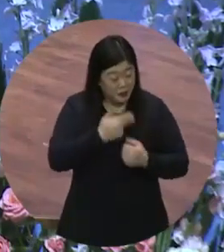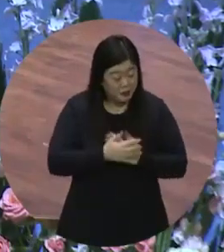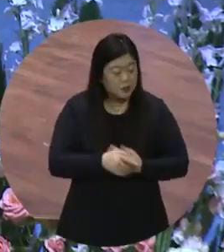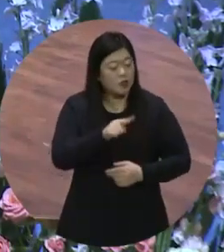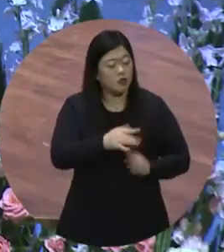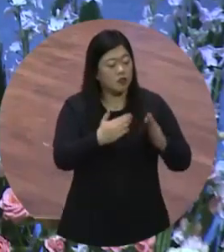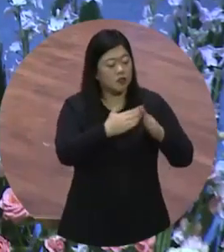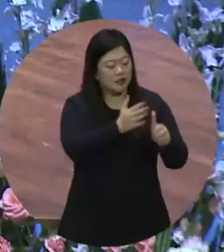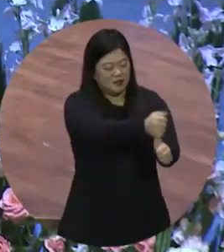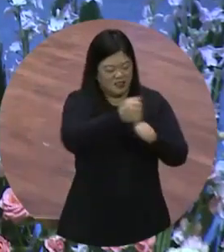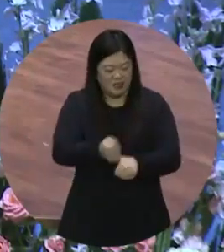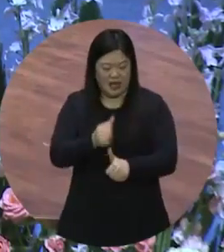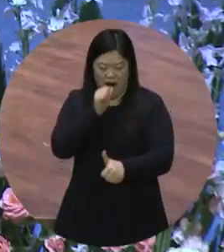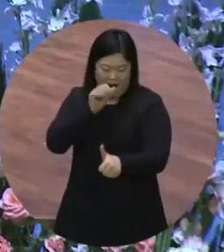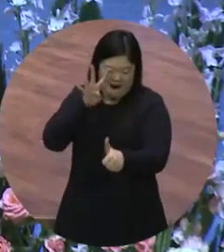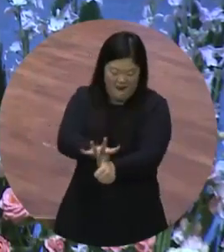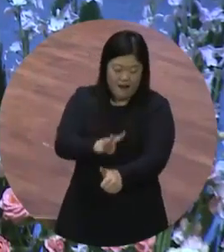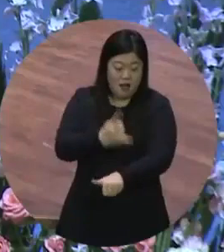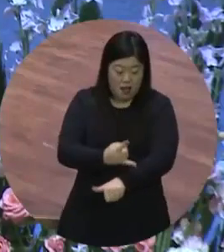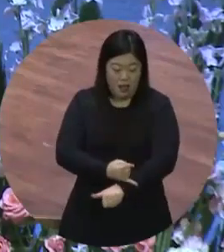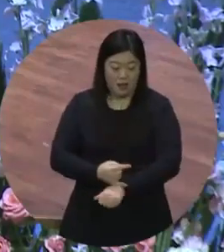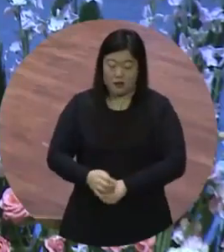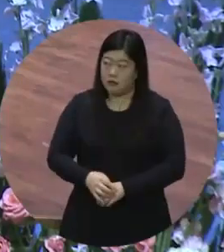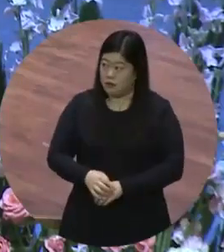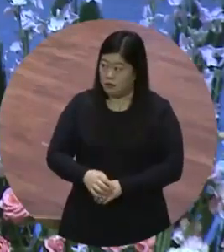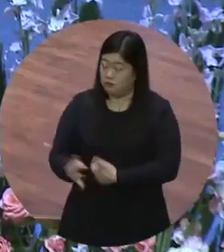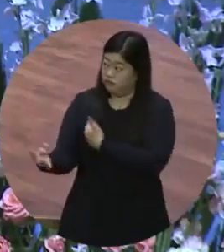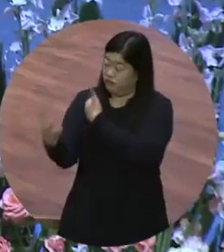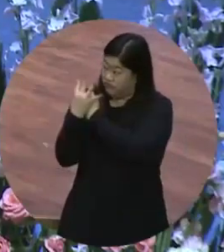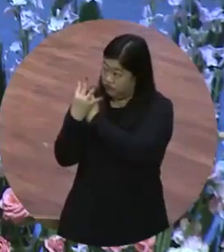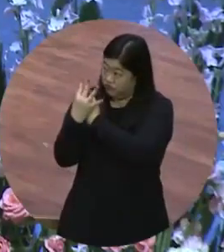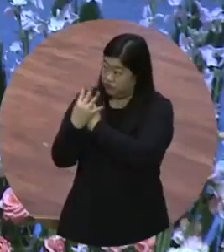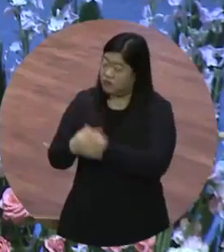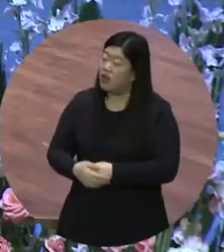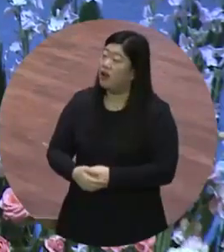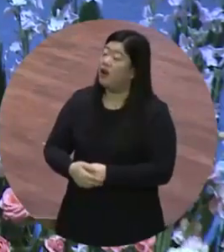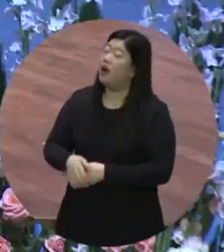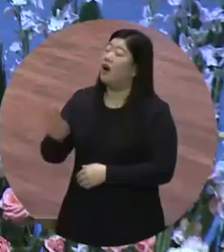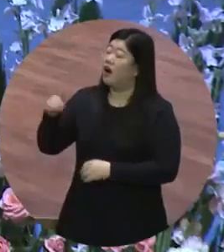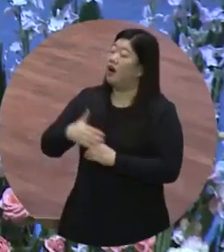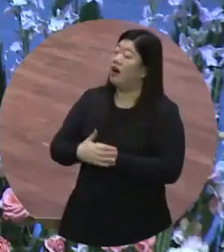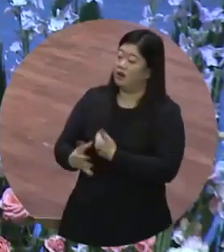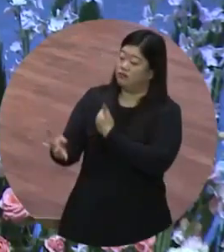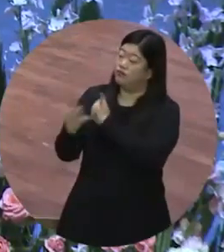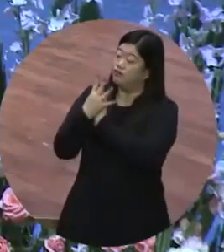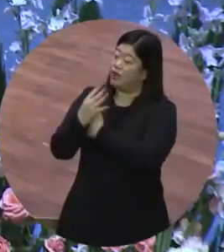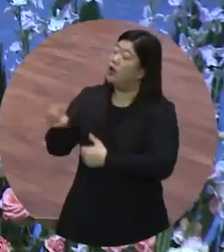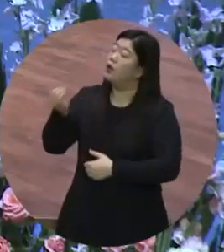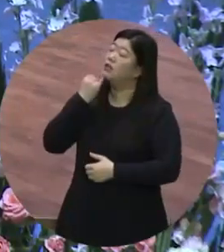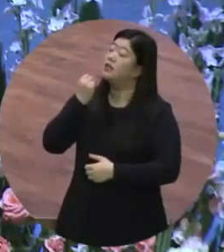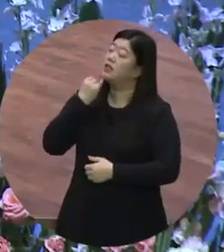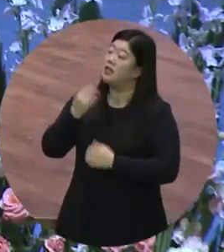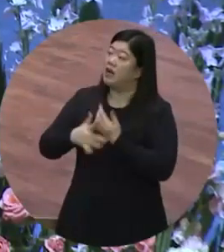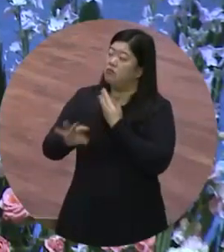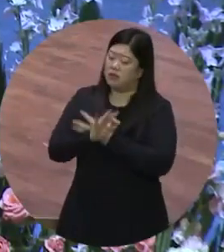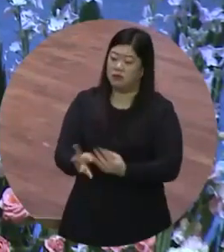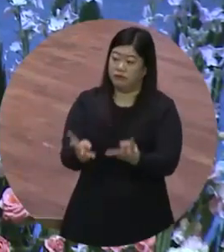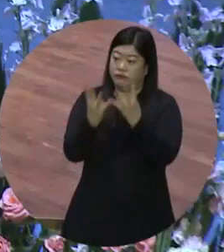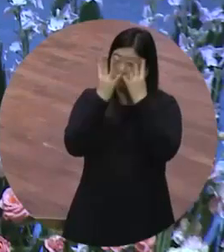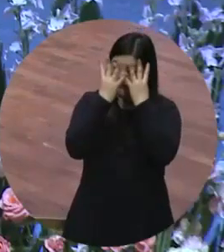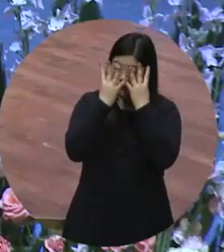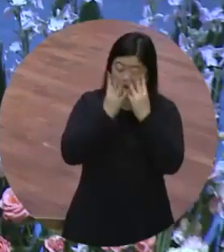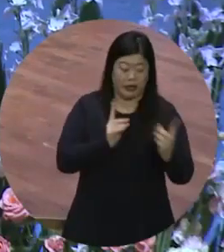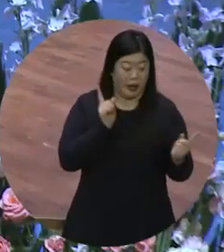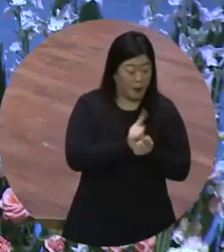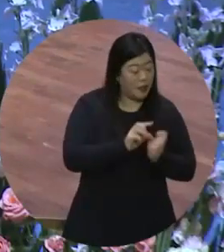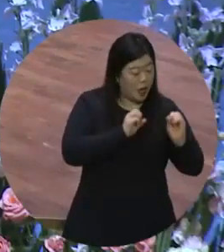그렇게 말했어요. 그러니까 당당하게 지도자들이, 아, 지도자 아무 요동 없이, 그러면 감옥에 들어가서 내가